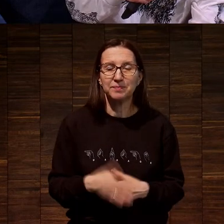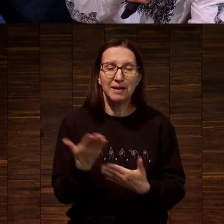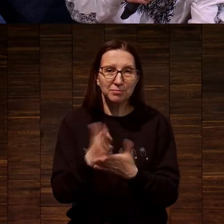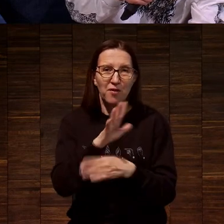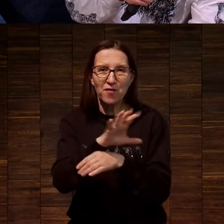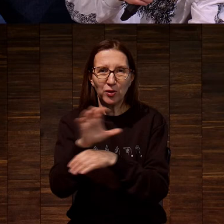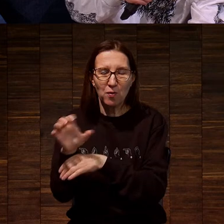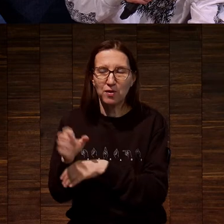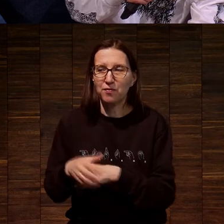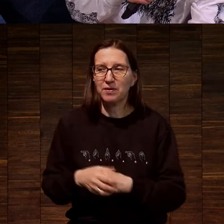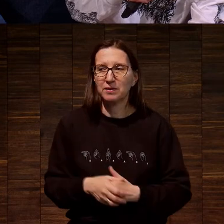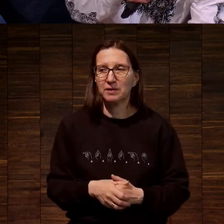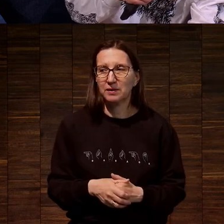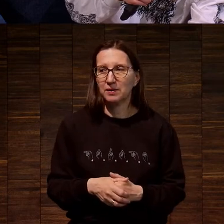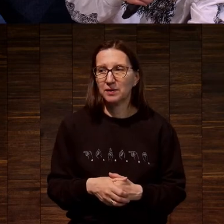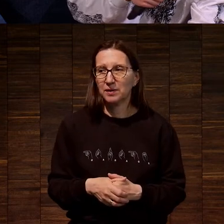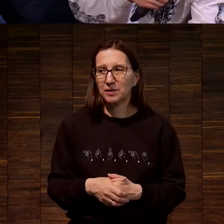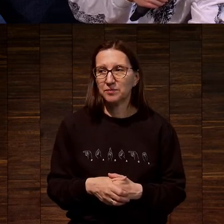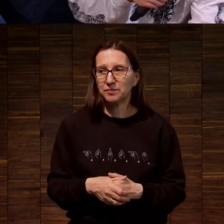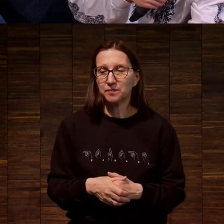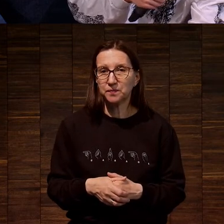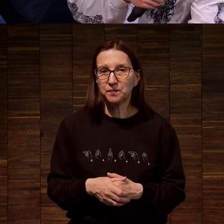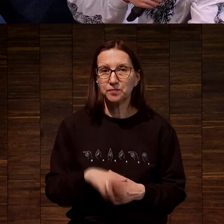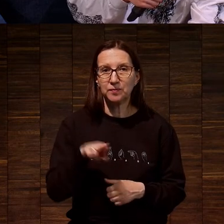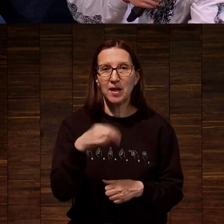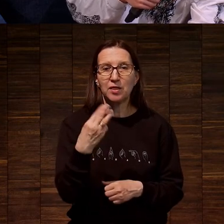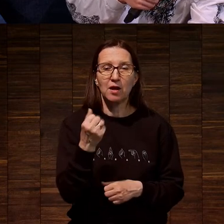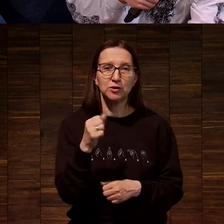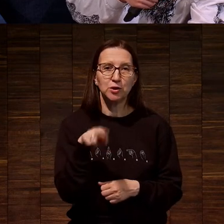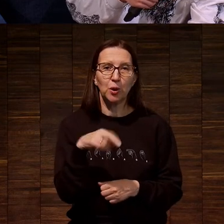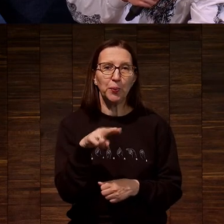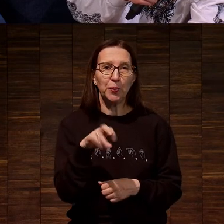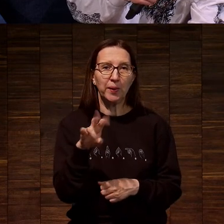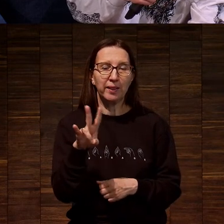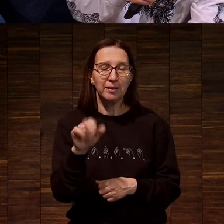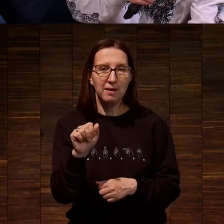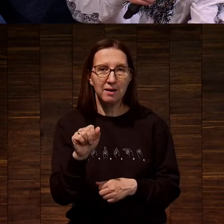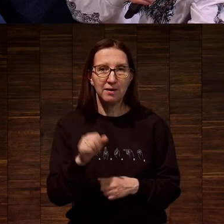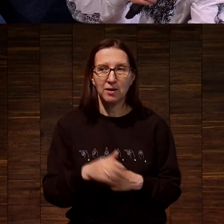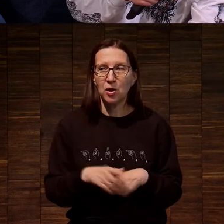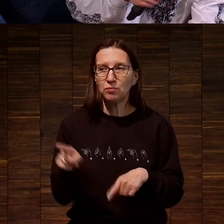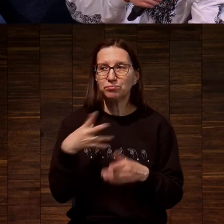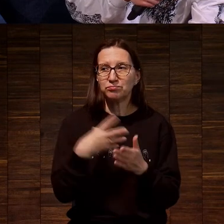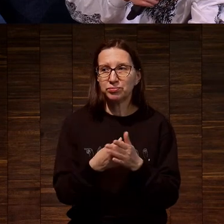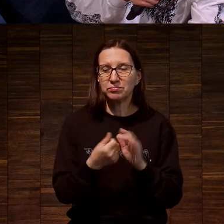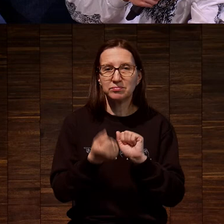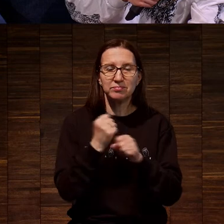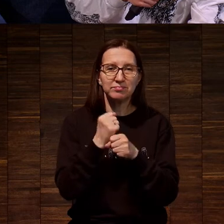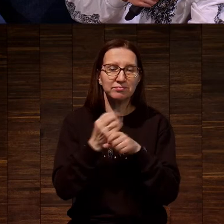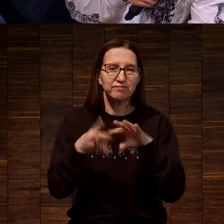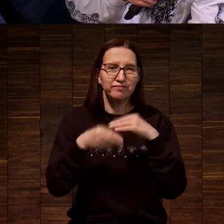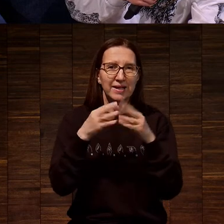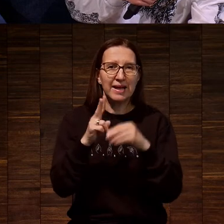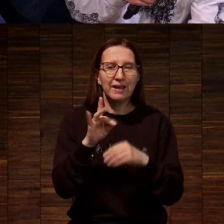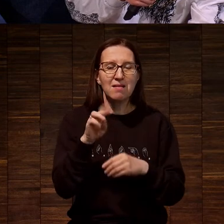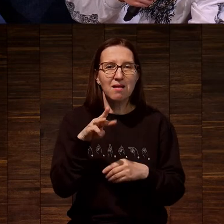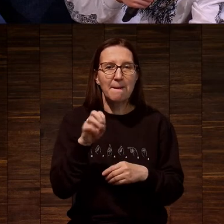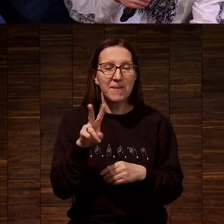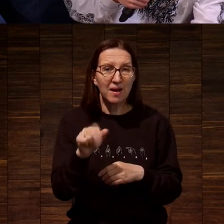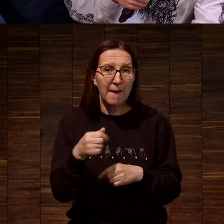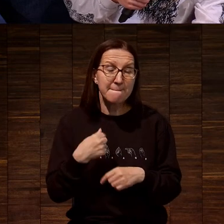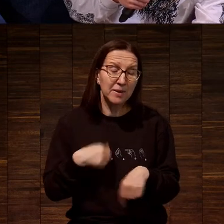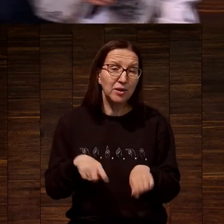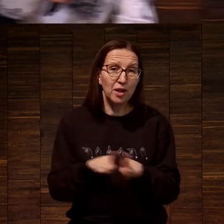фотографы. Тоже Даша Абдуллина с тиражной графикой, керамика. Здесь, кстати, мы пытались